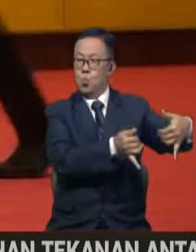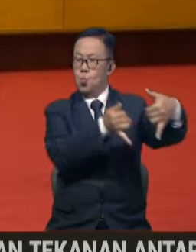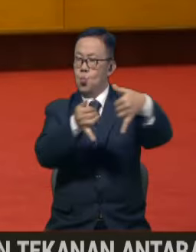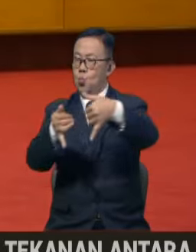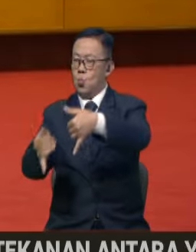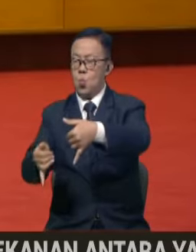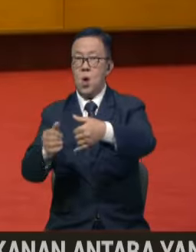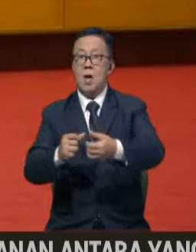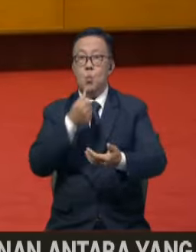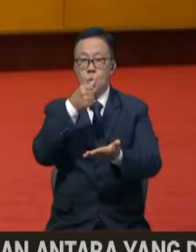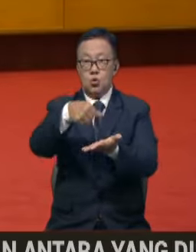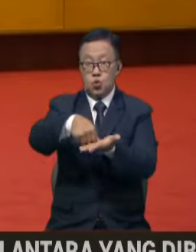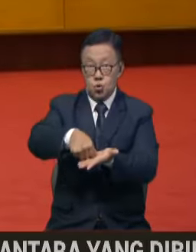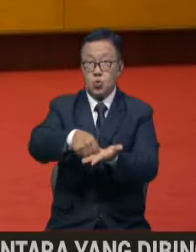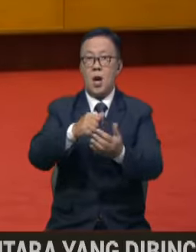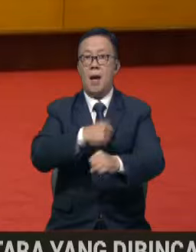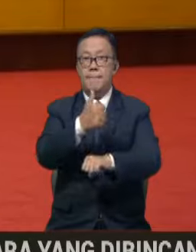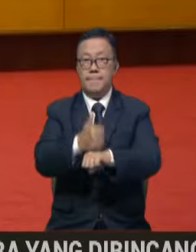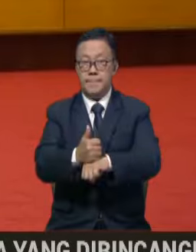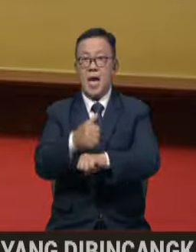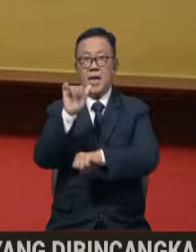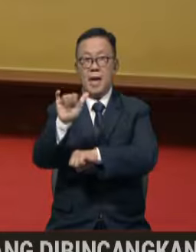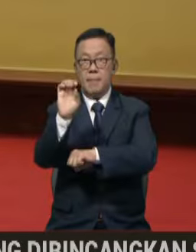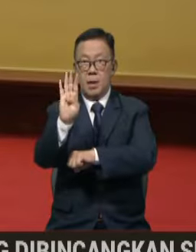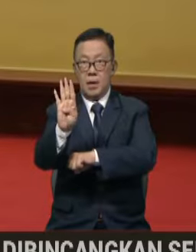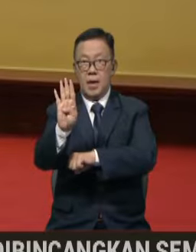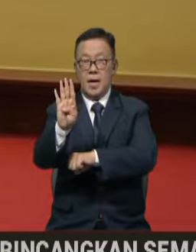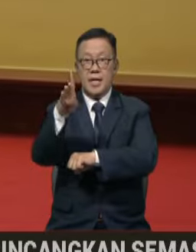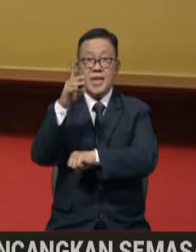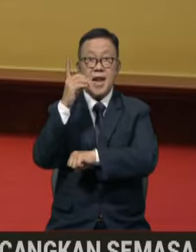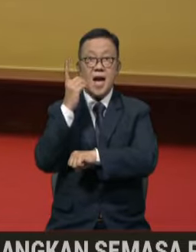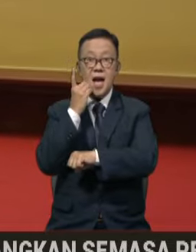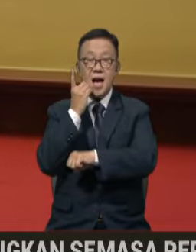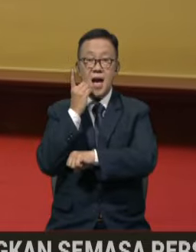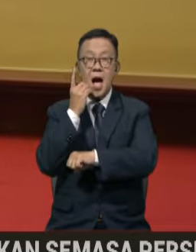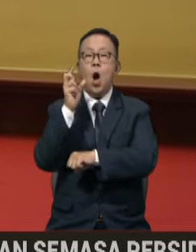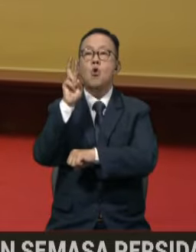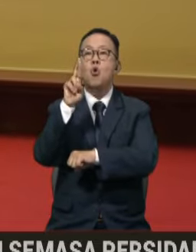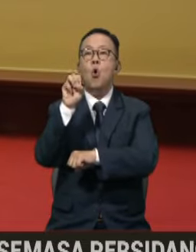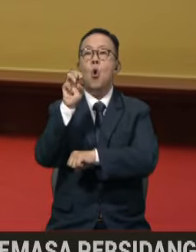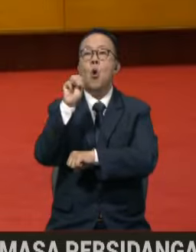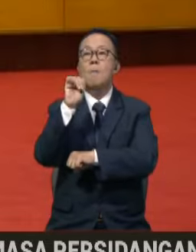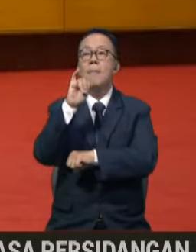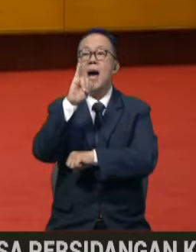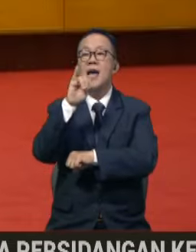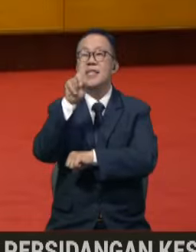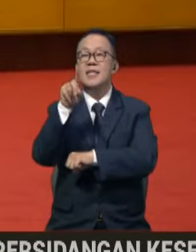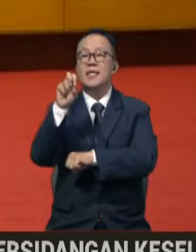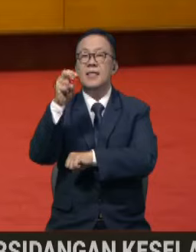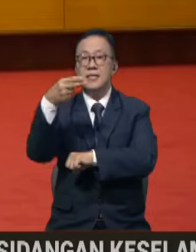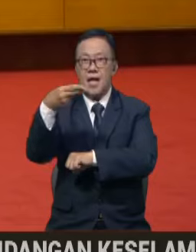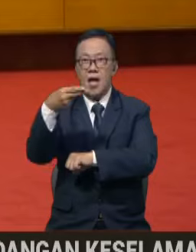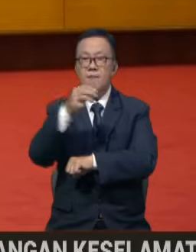Penyampaian surat lantikan dan insentif disempurnakan oleh Yang Berhormat Datin Seri Setia Dr. Dayang Haji Romaizah binti Haji Muhammad Saleh,